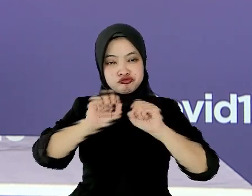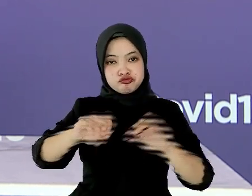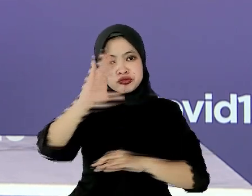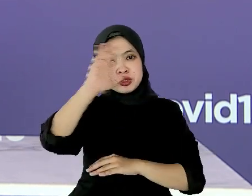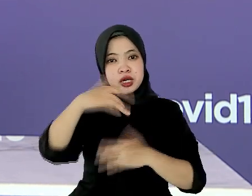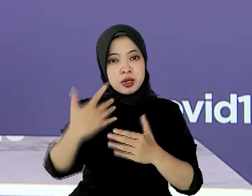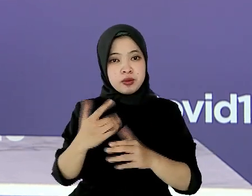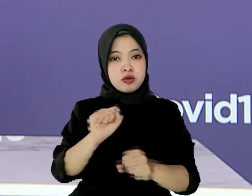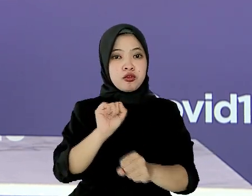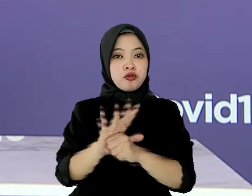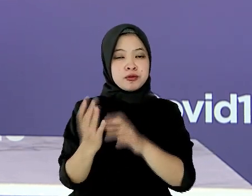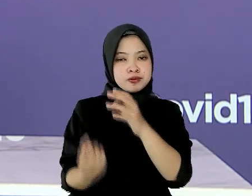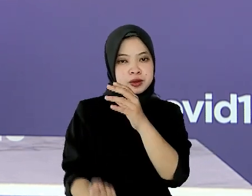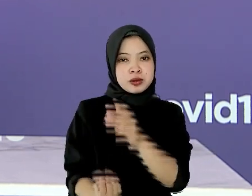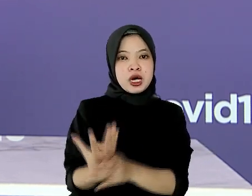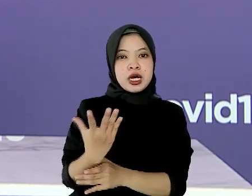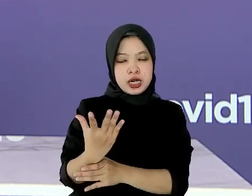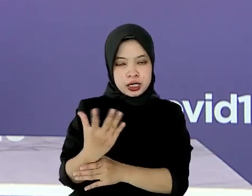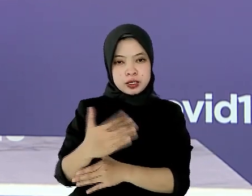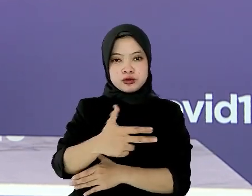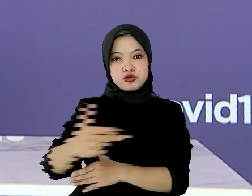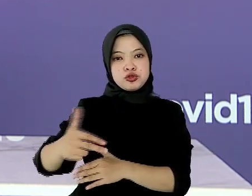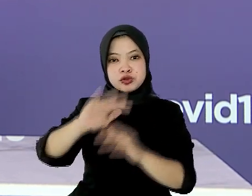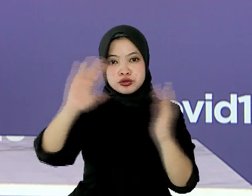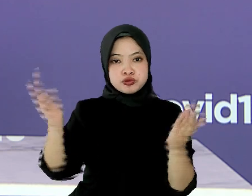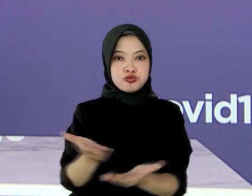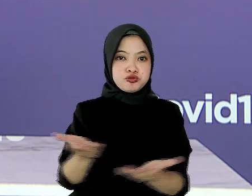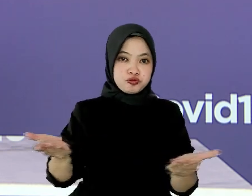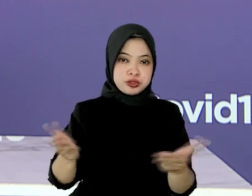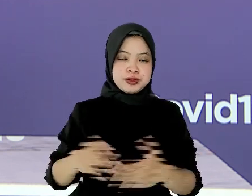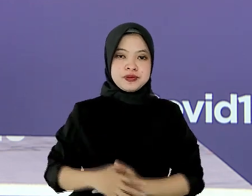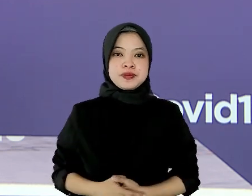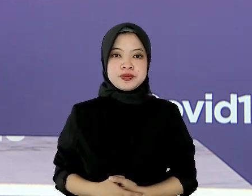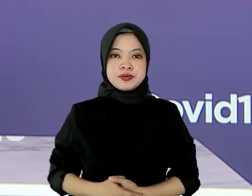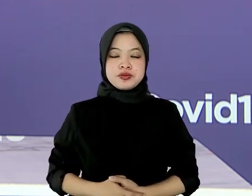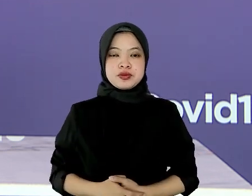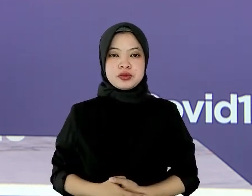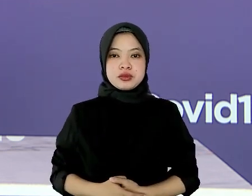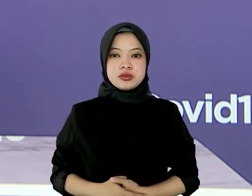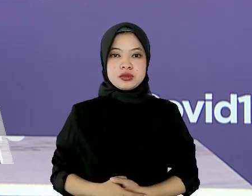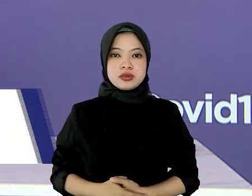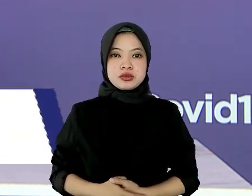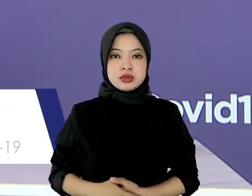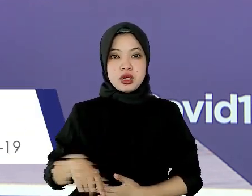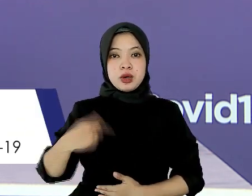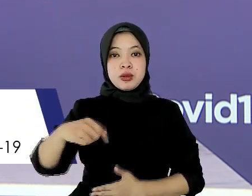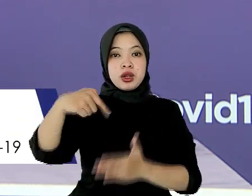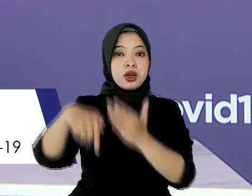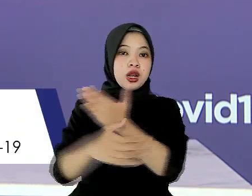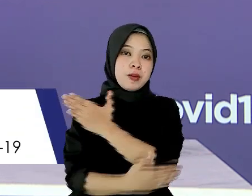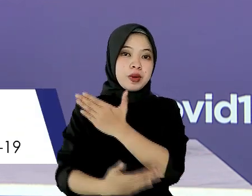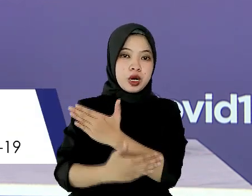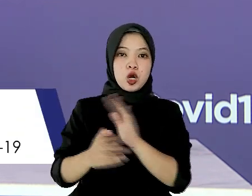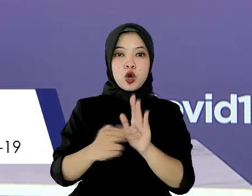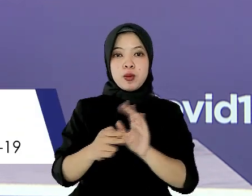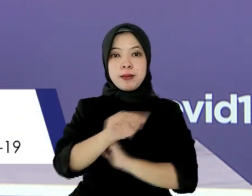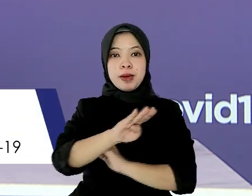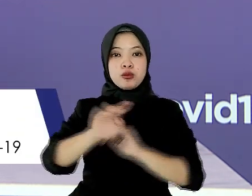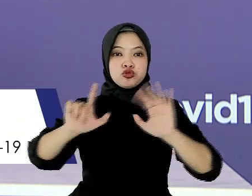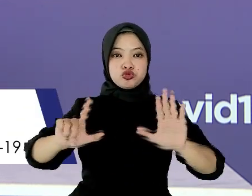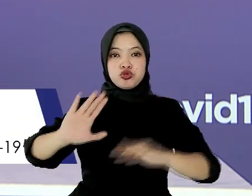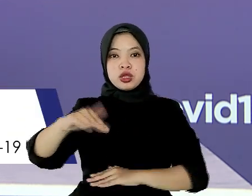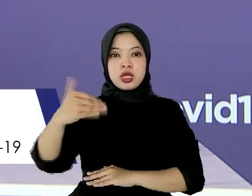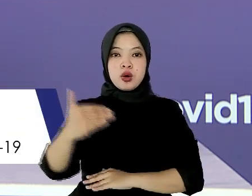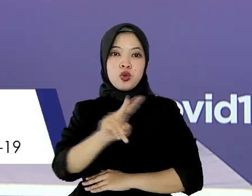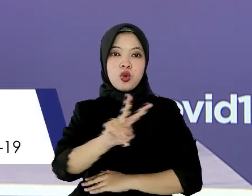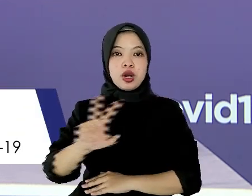menyampaikan perkembangan penanganan COVID-19 di Indonesia. Berdasarkan Instruksi Mendagri nomor 47